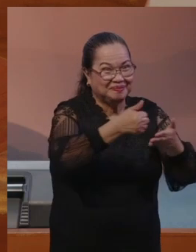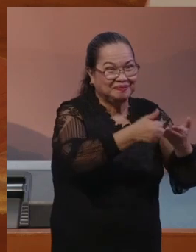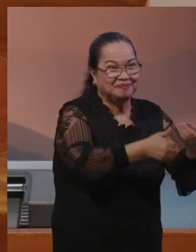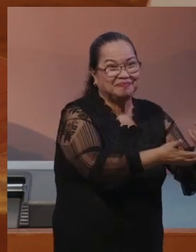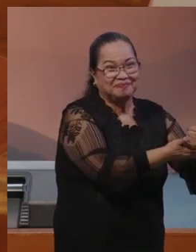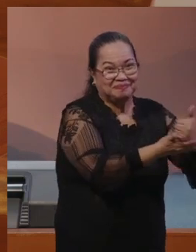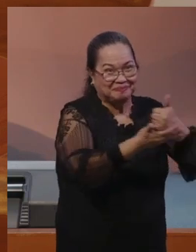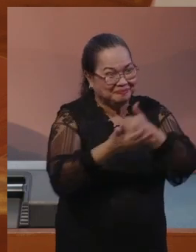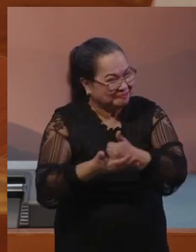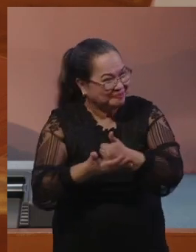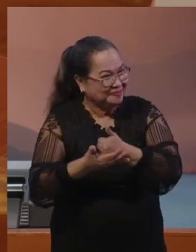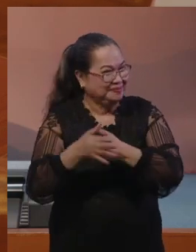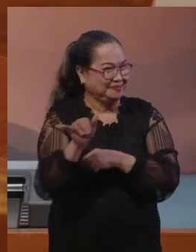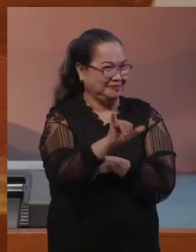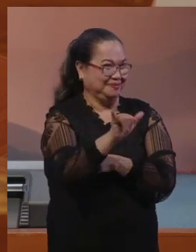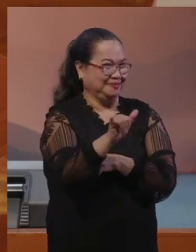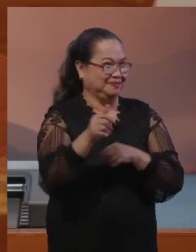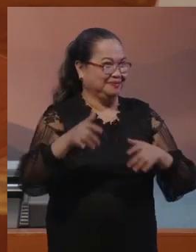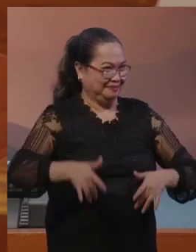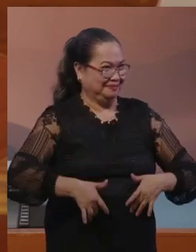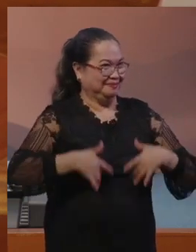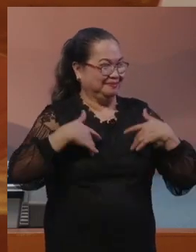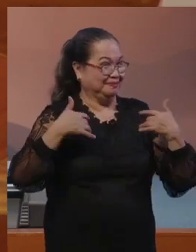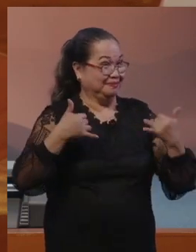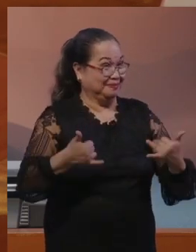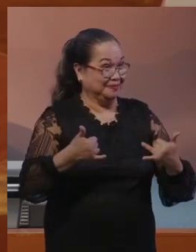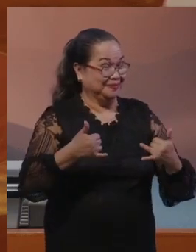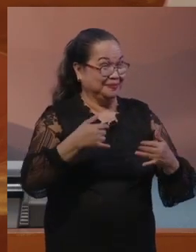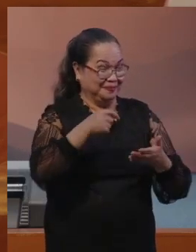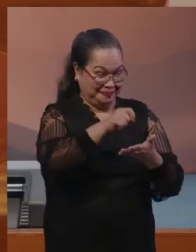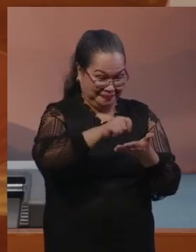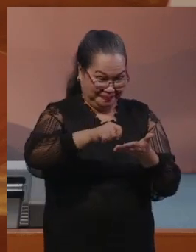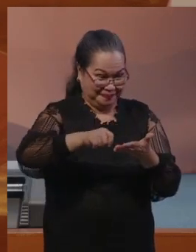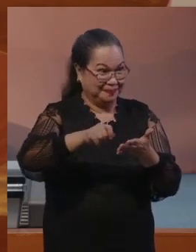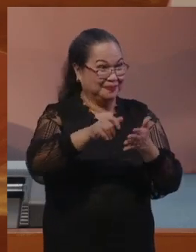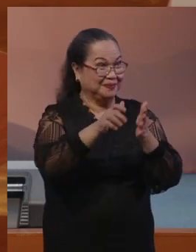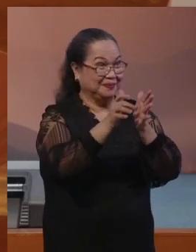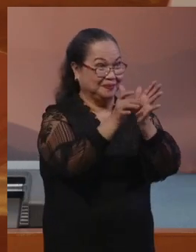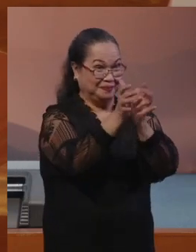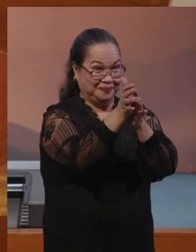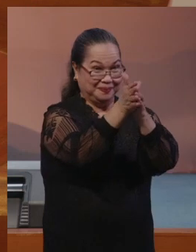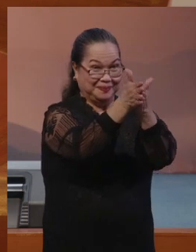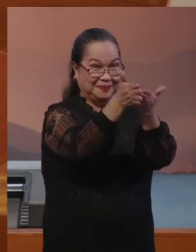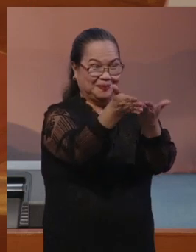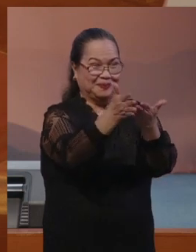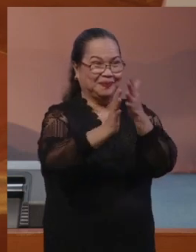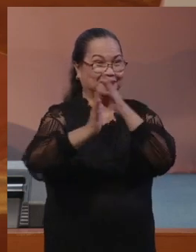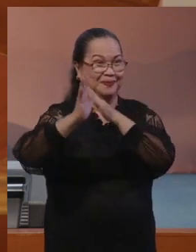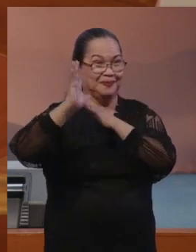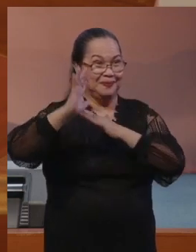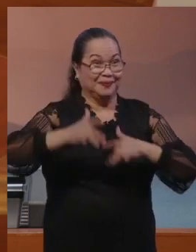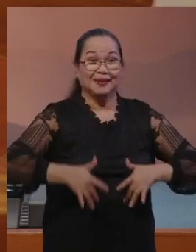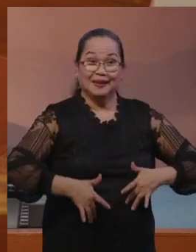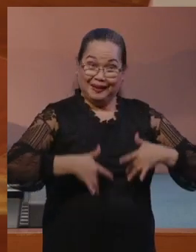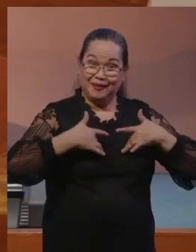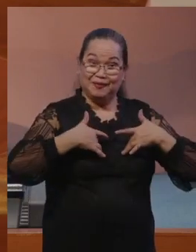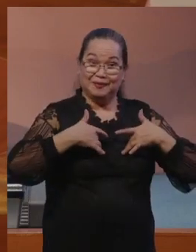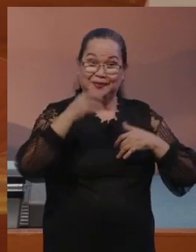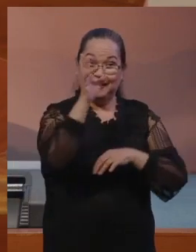She lived in Israel to this day. Nung sinulat yung book of Joshua, buhay pa si